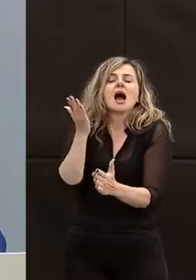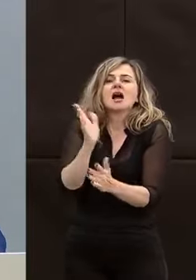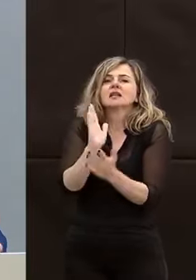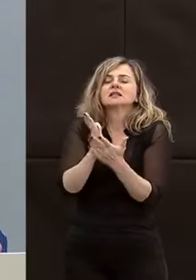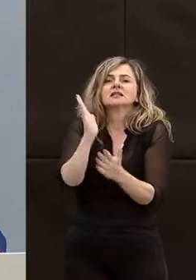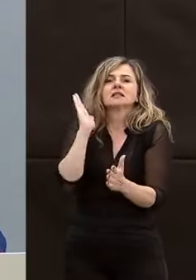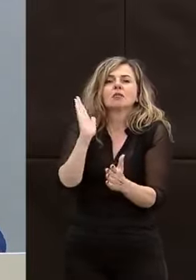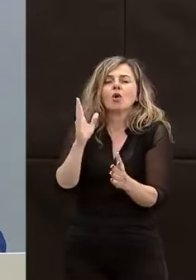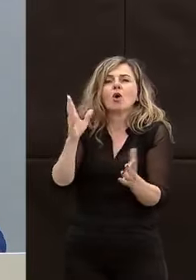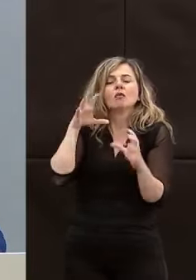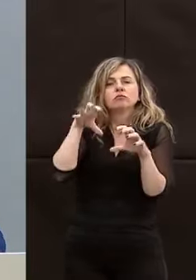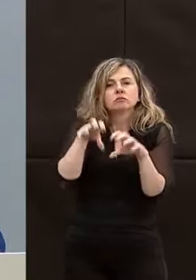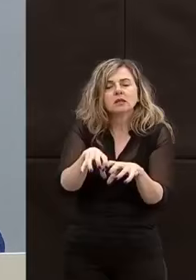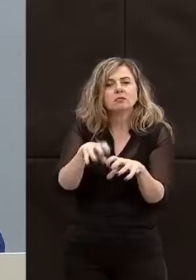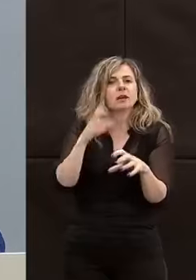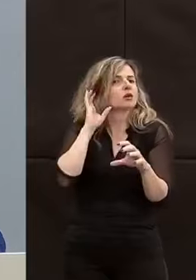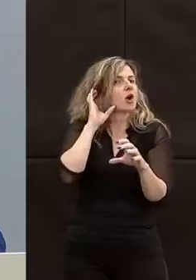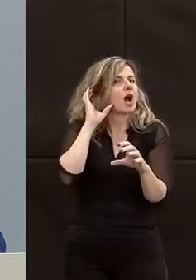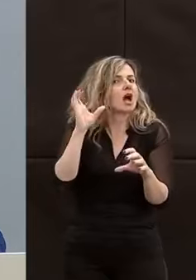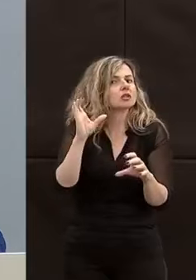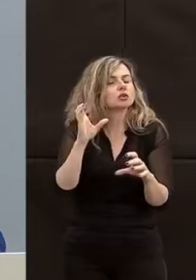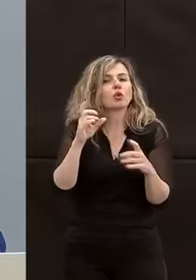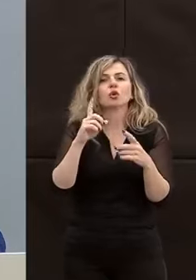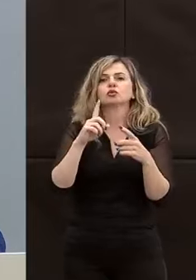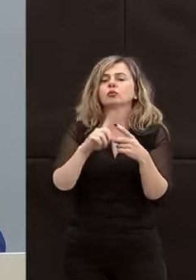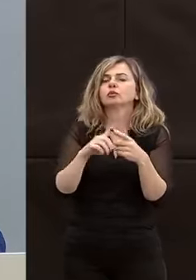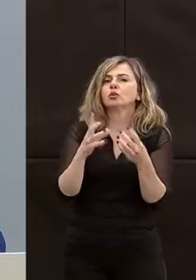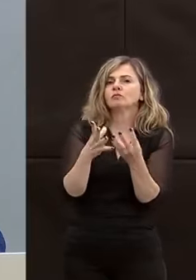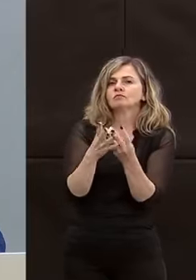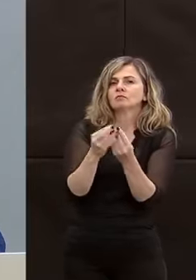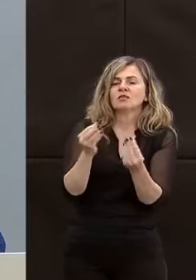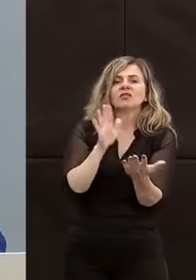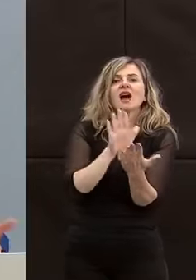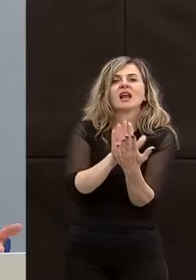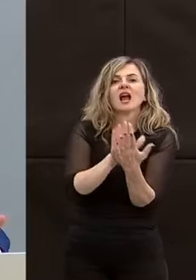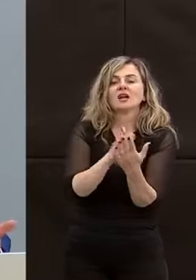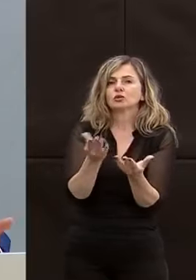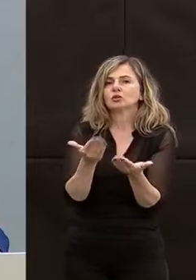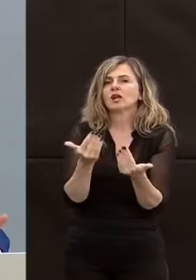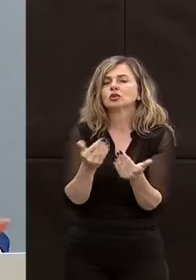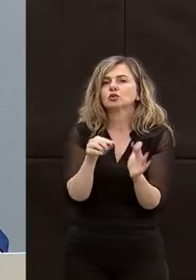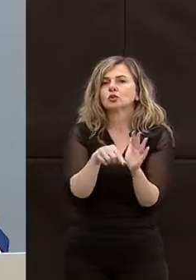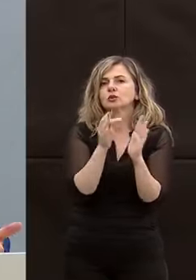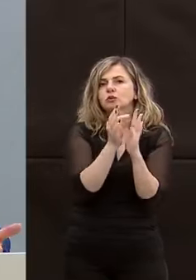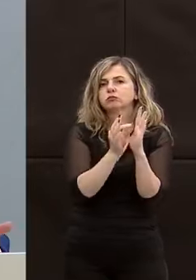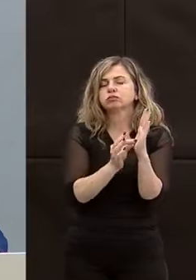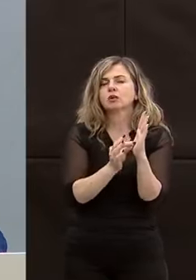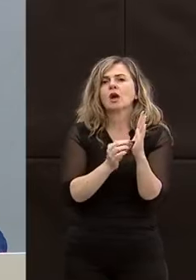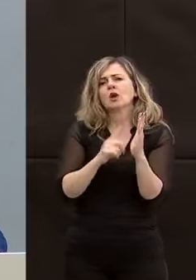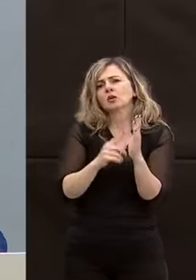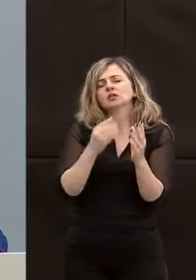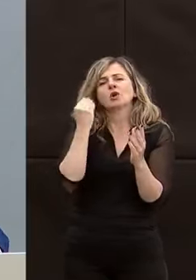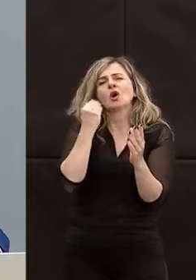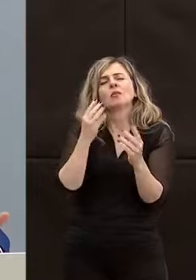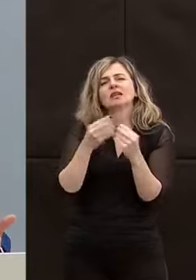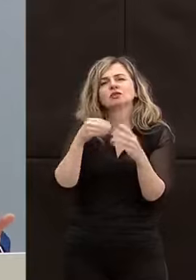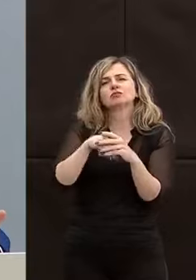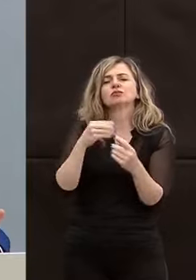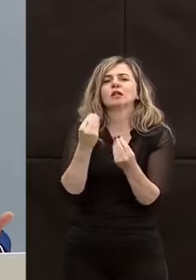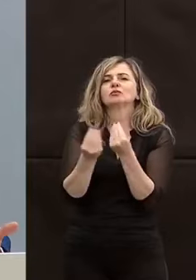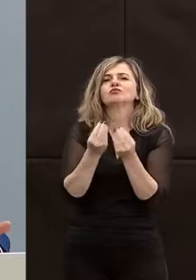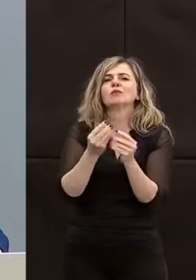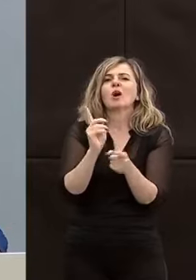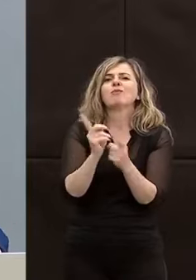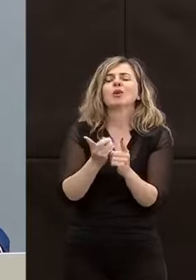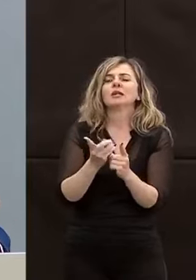di ascolto ma anche di implementazione di queste misure ma credo che questo fa parte del gioco politico e sono e